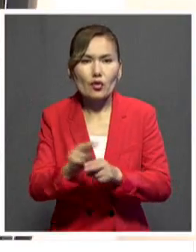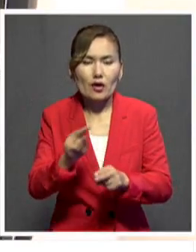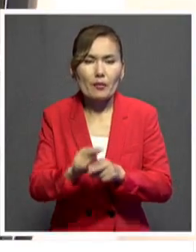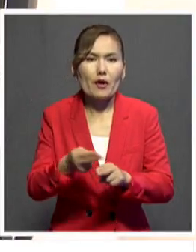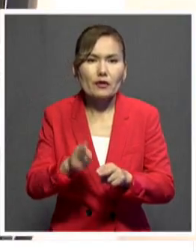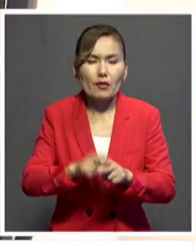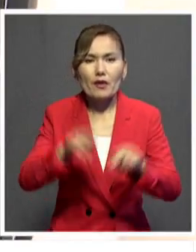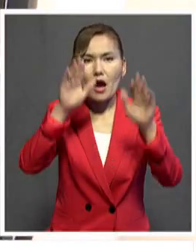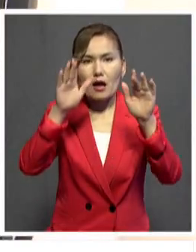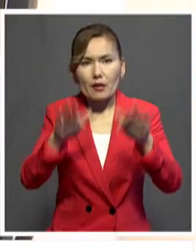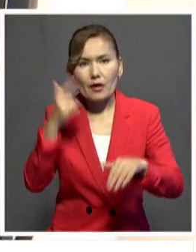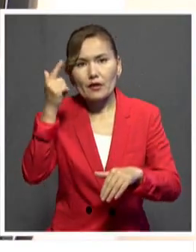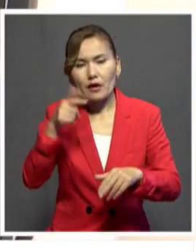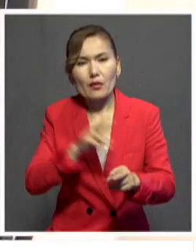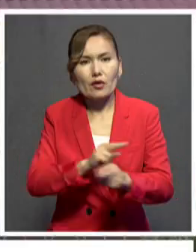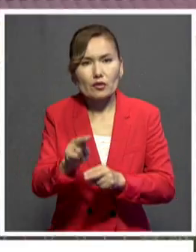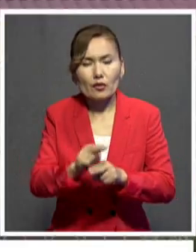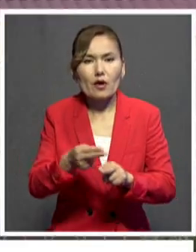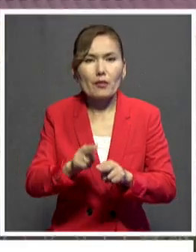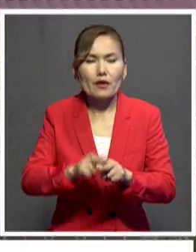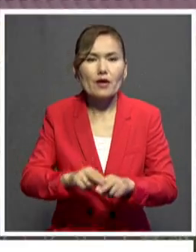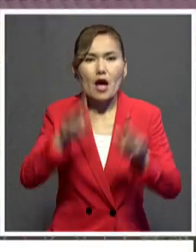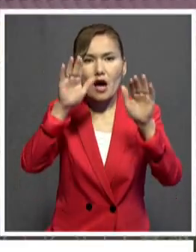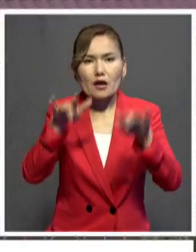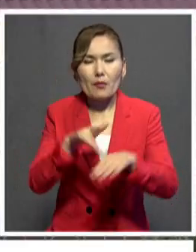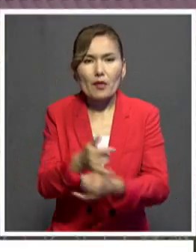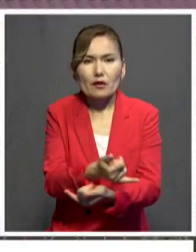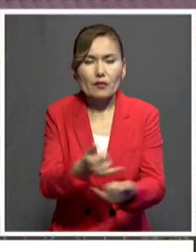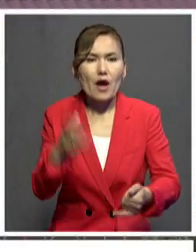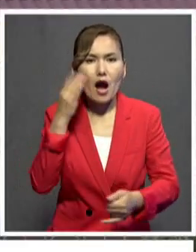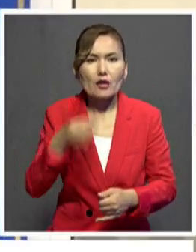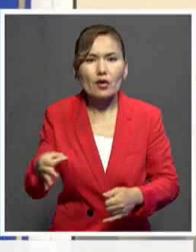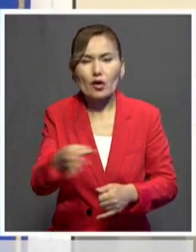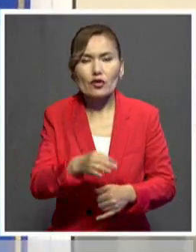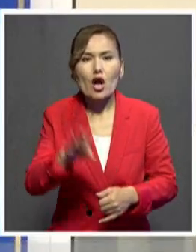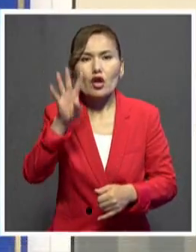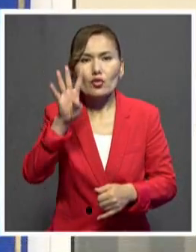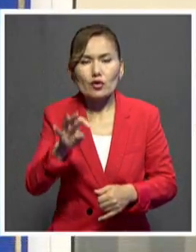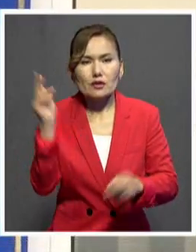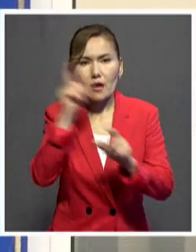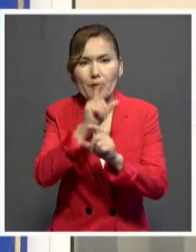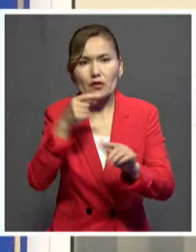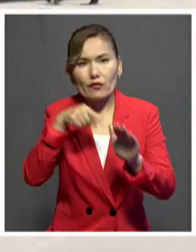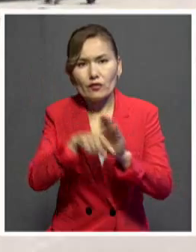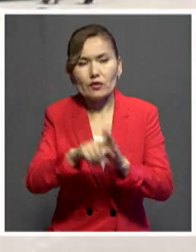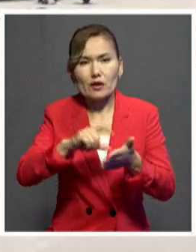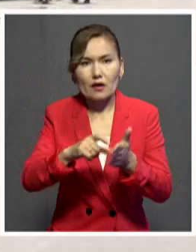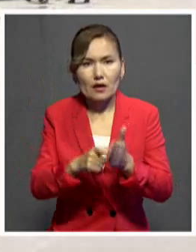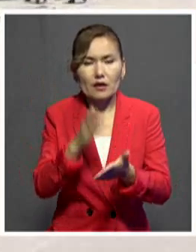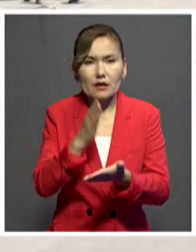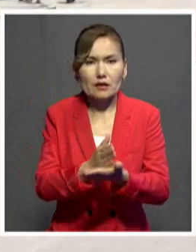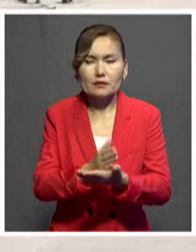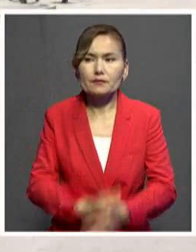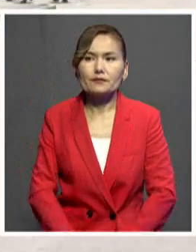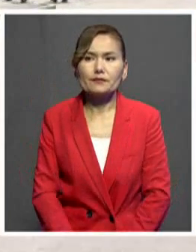үкімет порталын пайдалануға үйретеді. Ал мұндай электронды қызмет көрсету бұрыштары Алматы облысының 400-ге жуық мектебінде ашылып отыр. Қуаныш Қанатұлы,